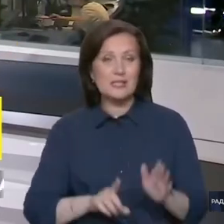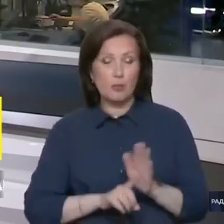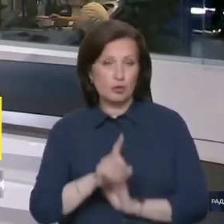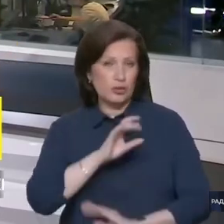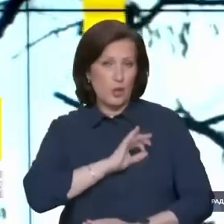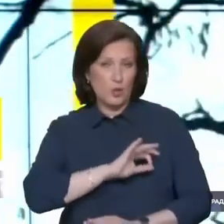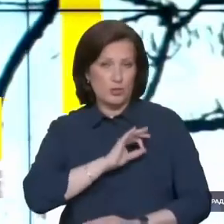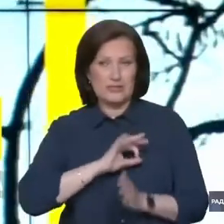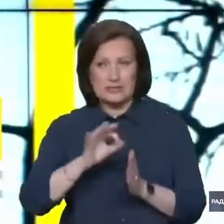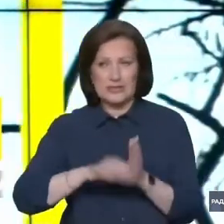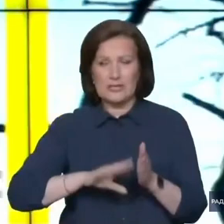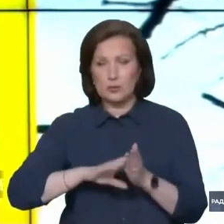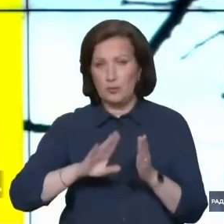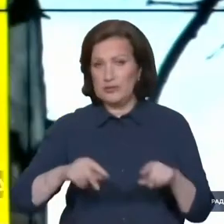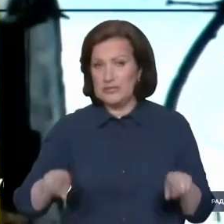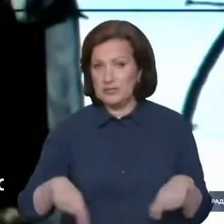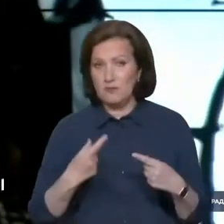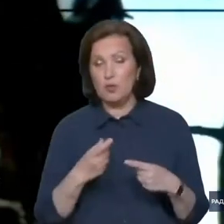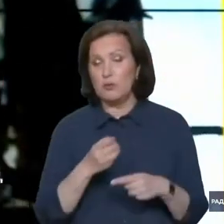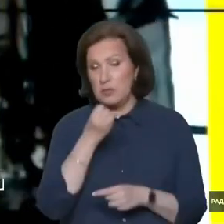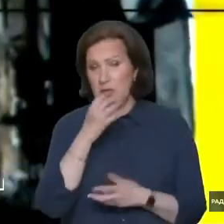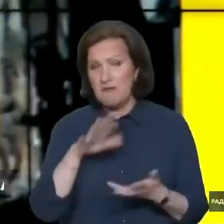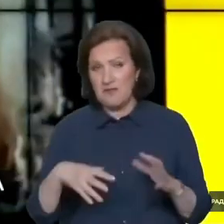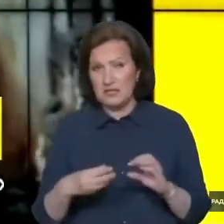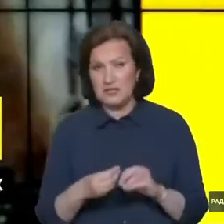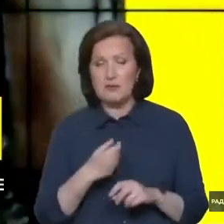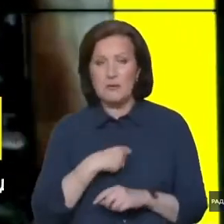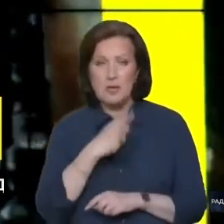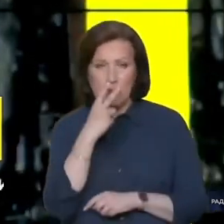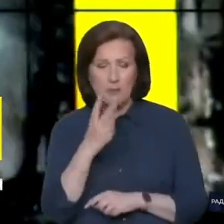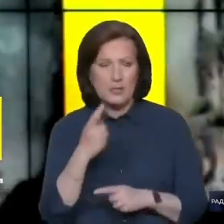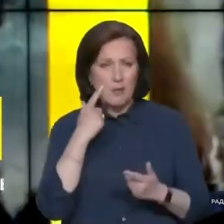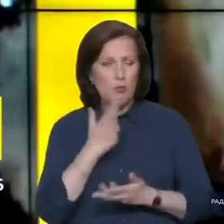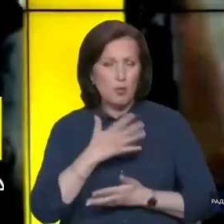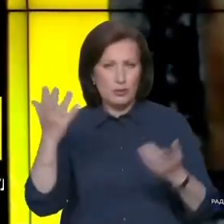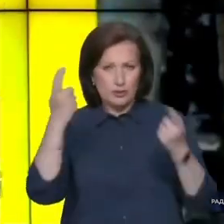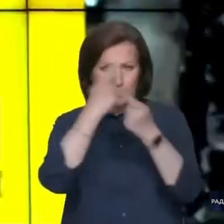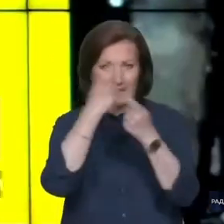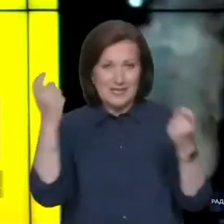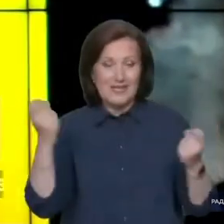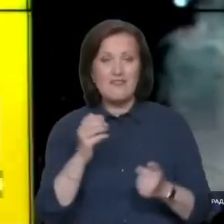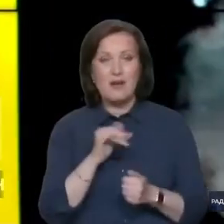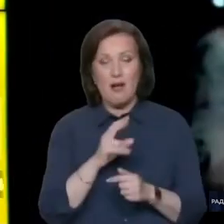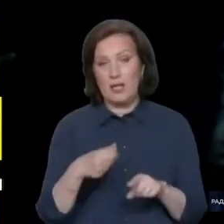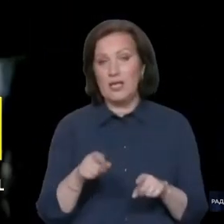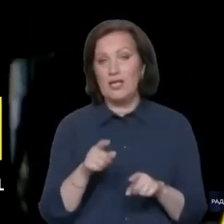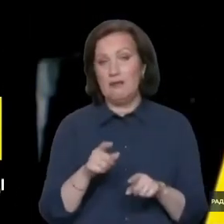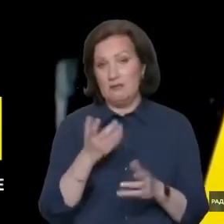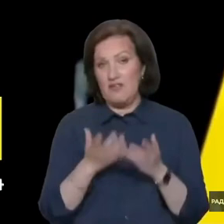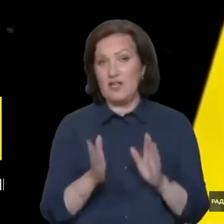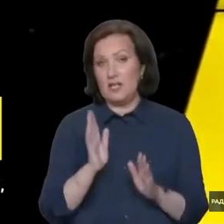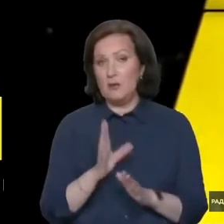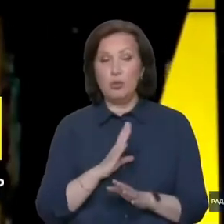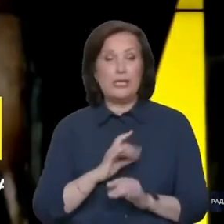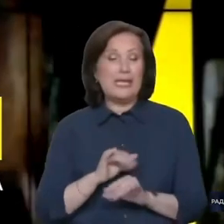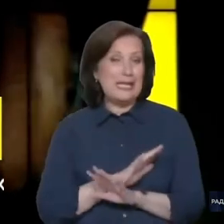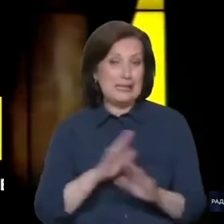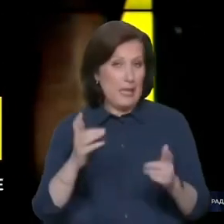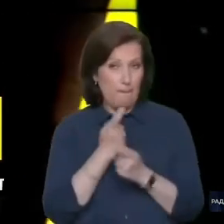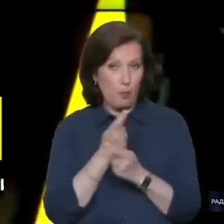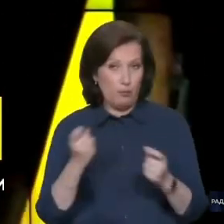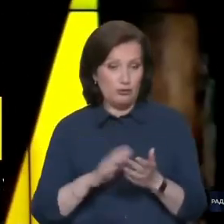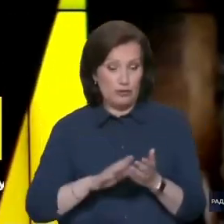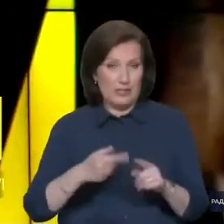починає користуватися одразу після створення і досить ефективно. Ми побачили публічні заяви, але ж вони наверняка були і не публічні, крім